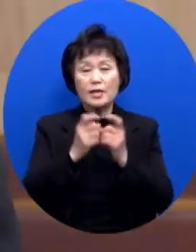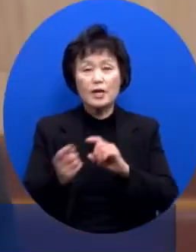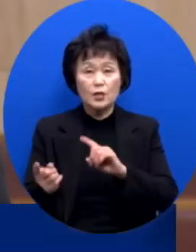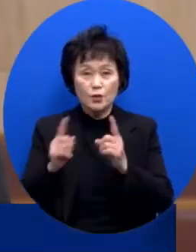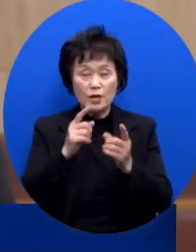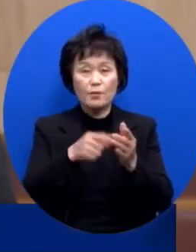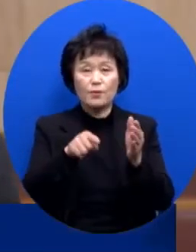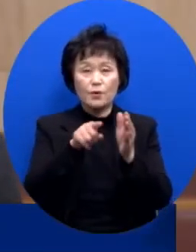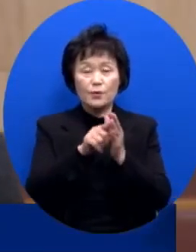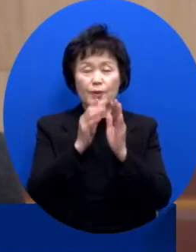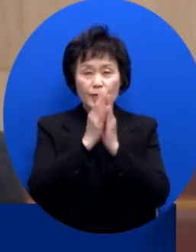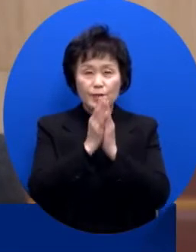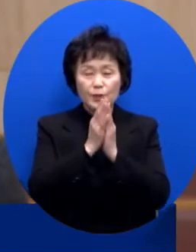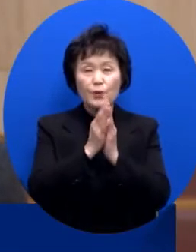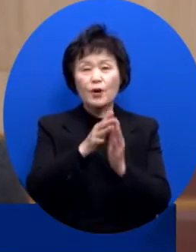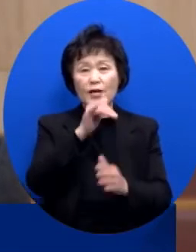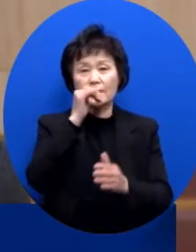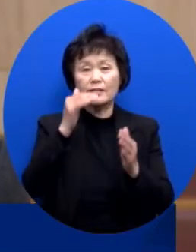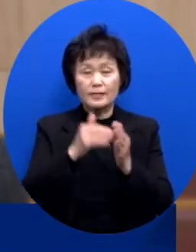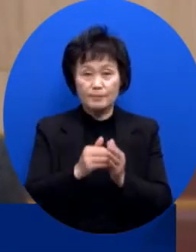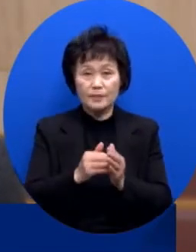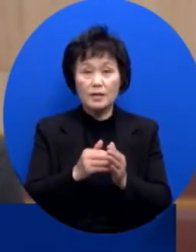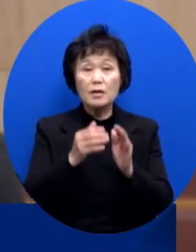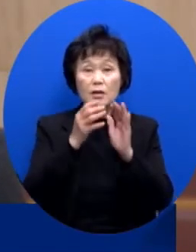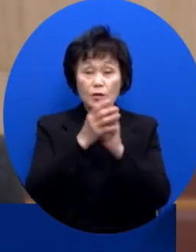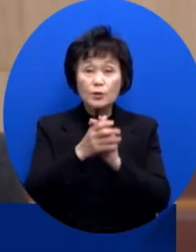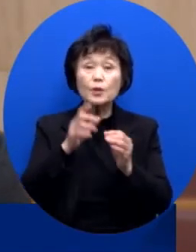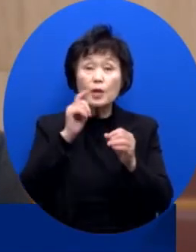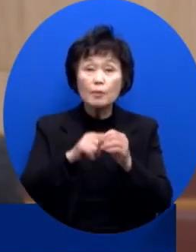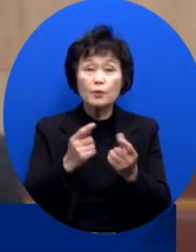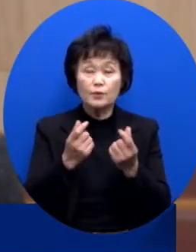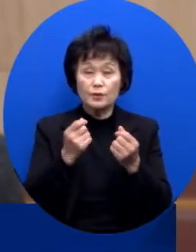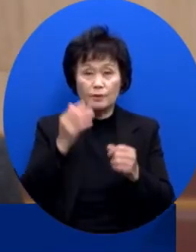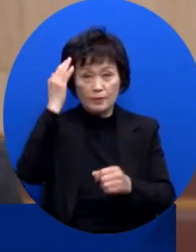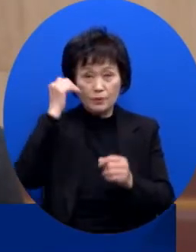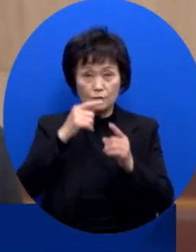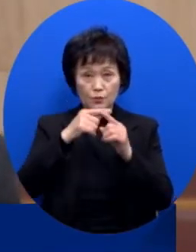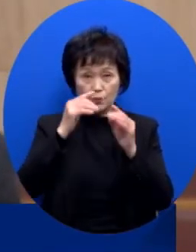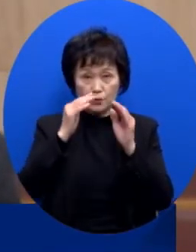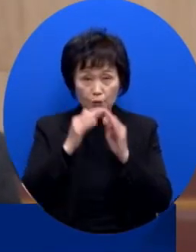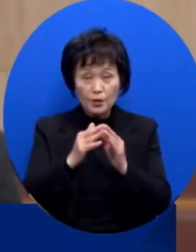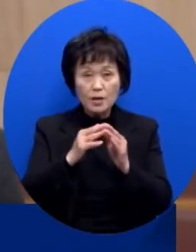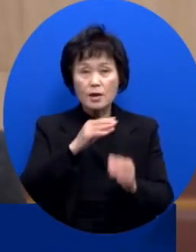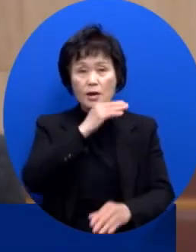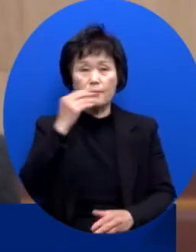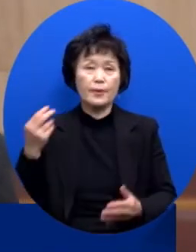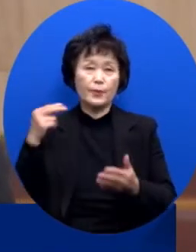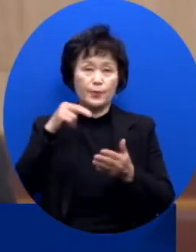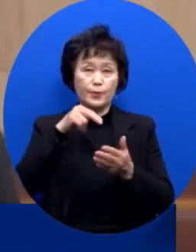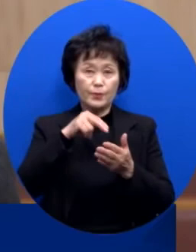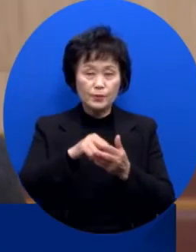기도의 목적처럼 우리 한국 교회가 바로 서고 이 회개운동이